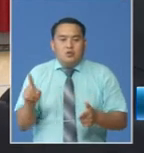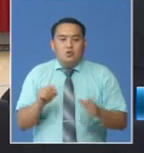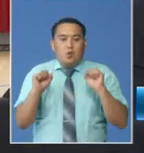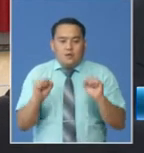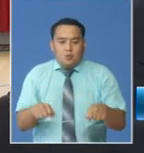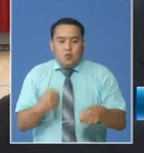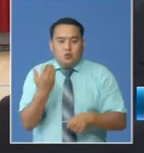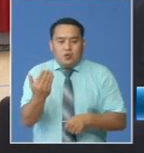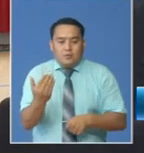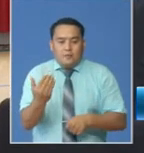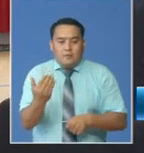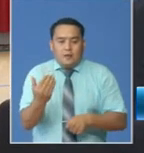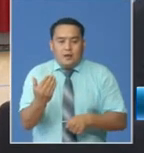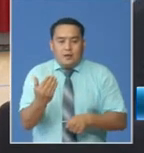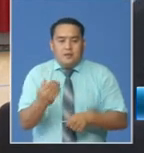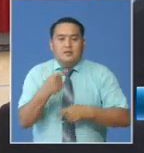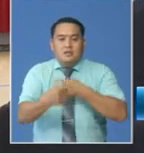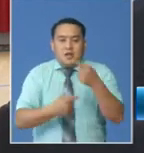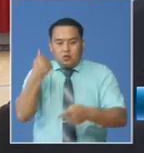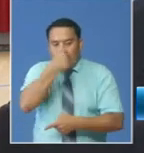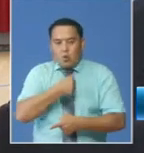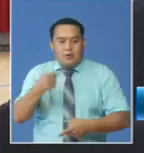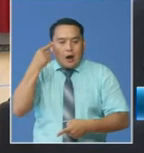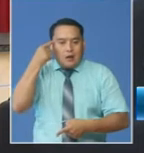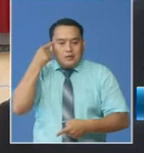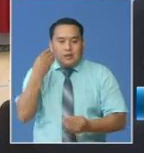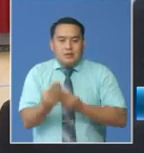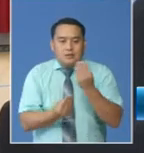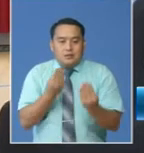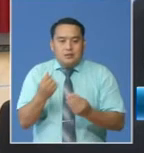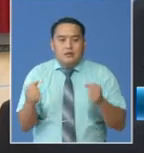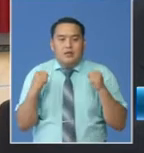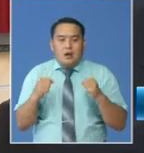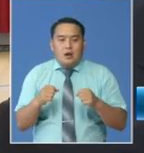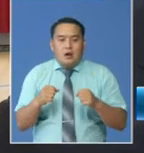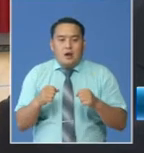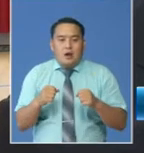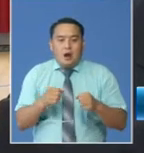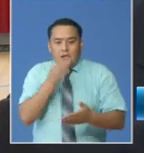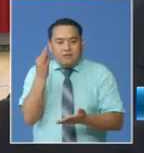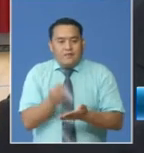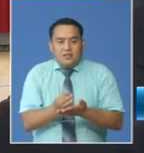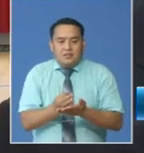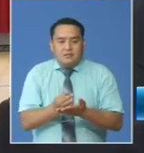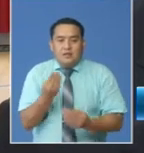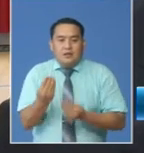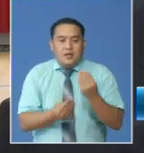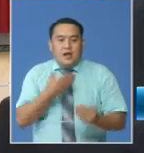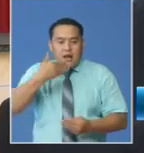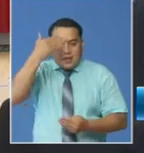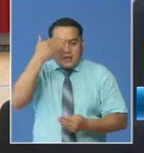день. Ну и сразу следующий год у нас азиатские игры, очень ответственные соревнования, летние азиатские игры, где